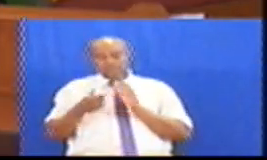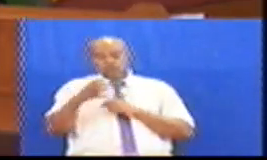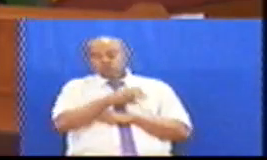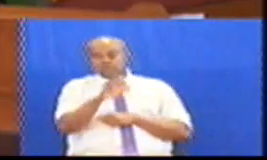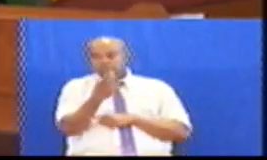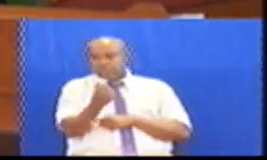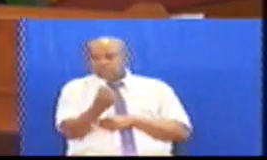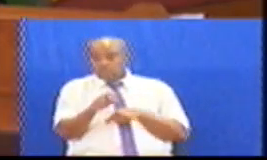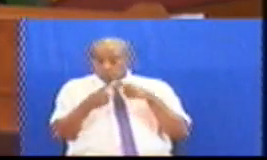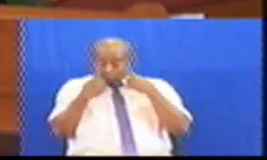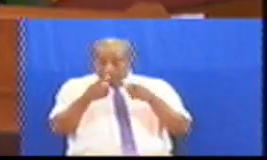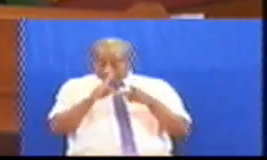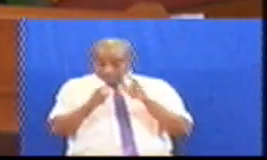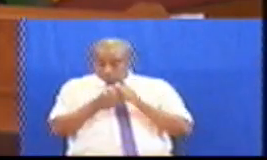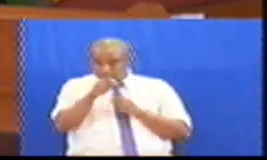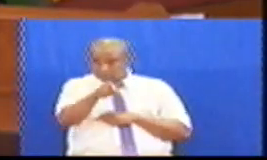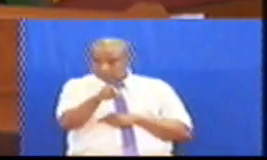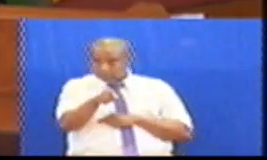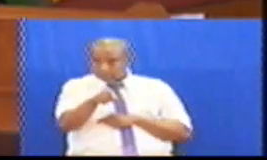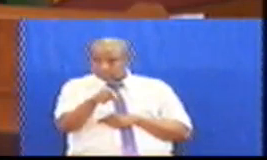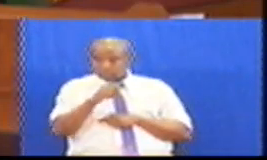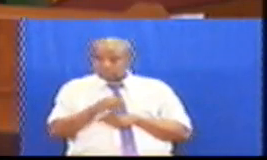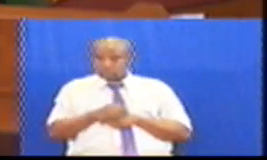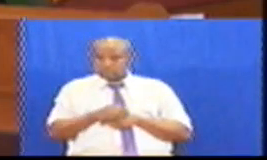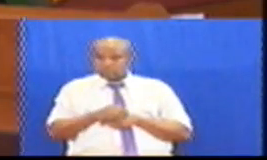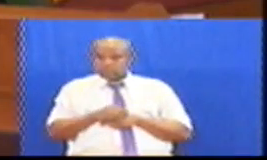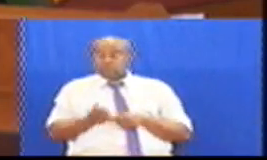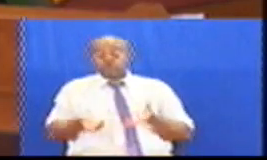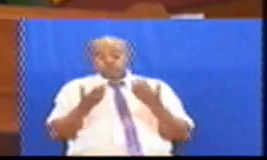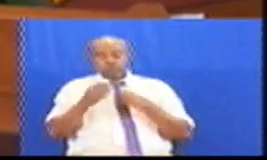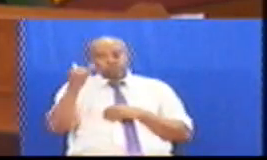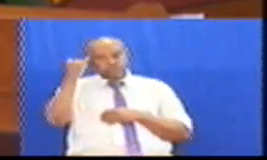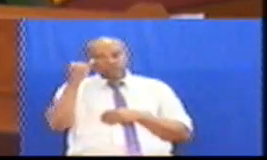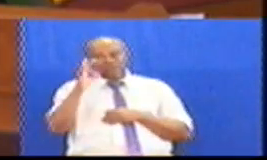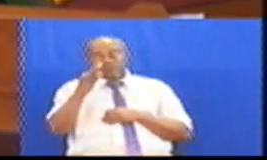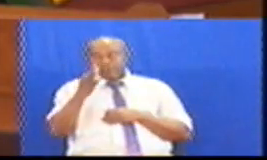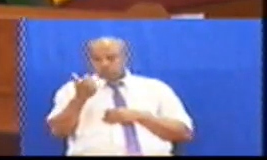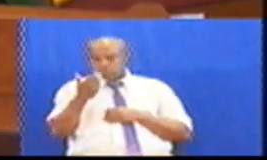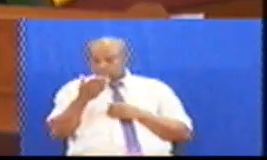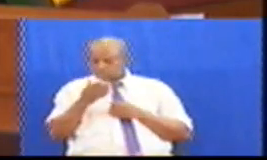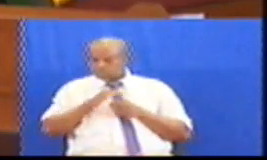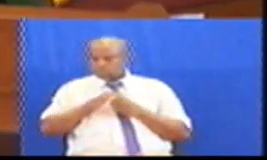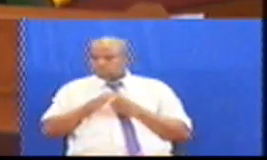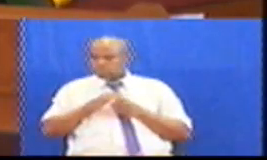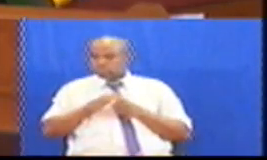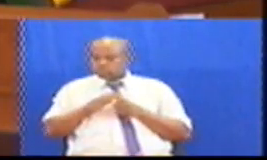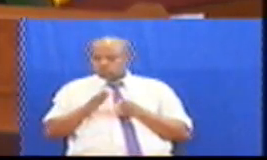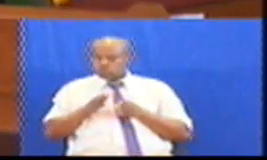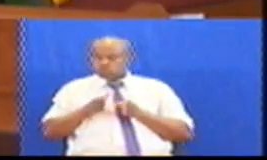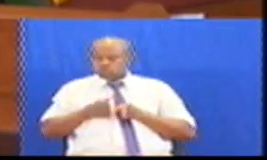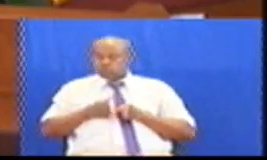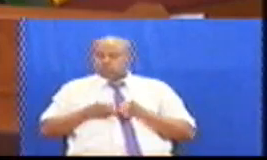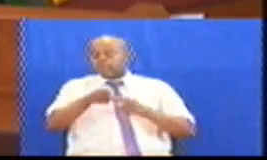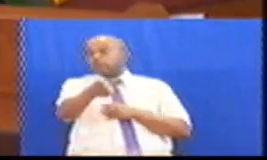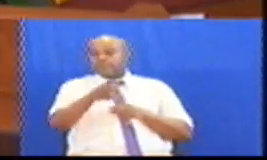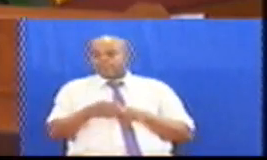hebu mliangalie hilo na baadaye mje tushauri namna gani ya kuendana nalo. Endelea tu mheshimiwa Ngeleja. Asante sana